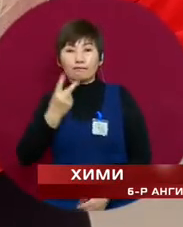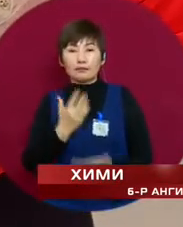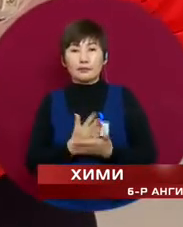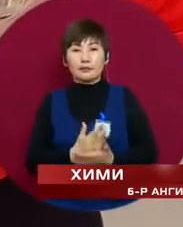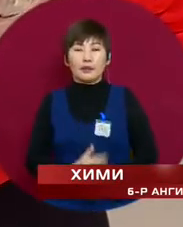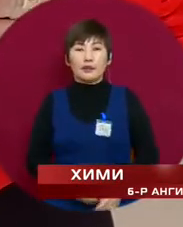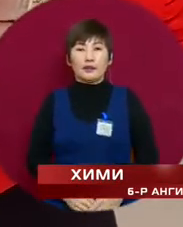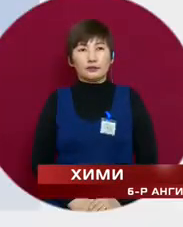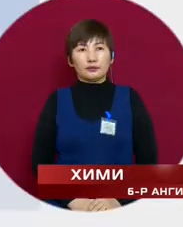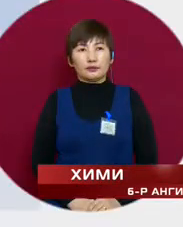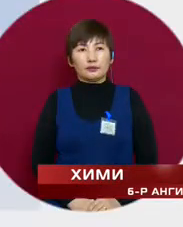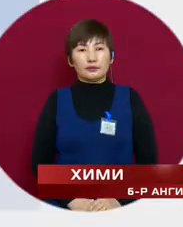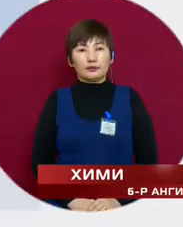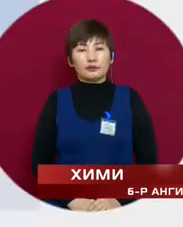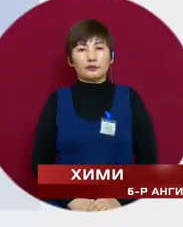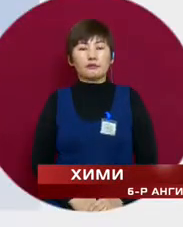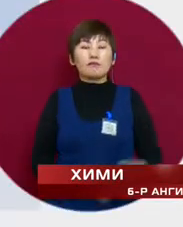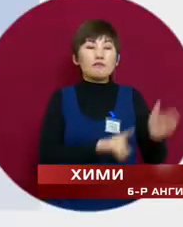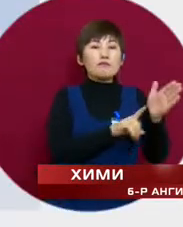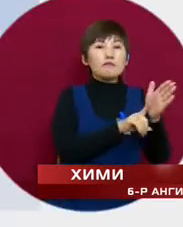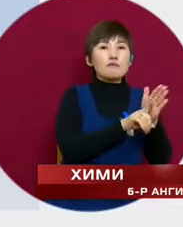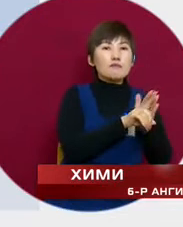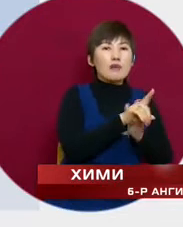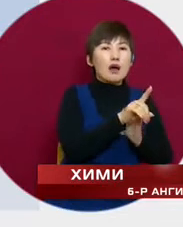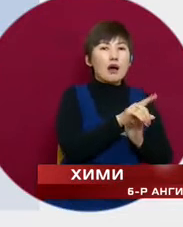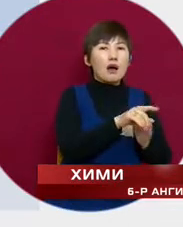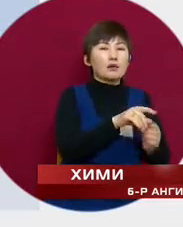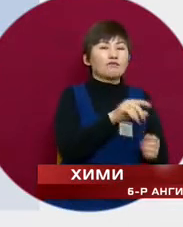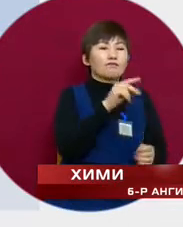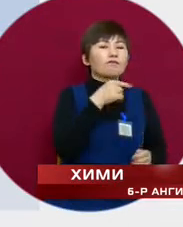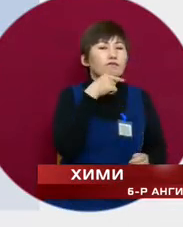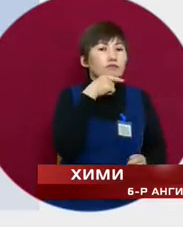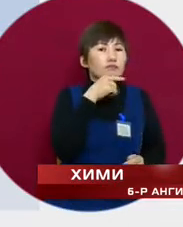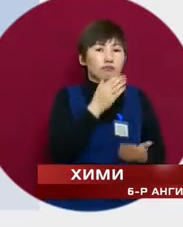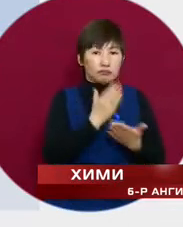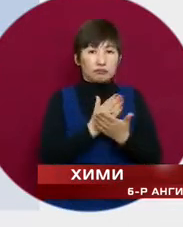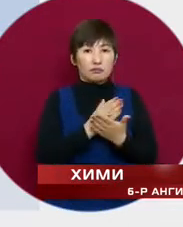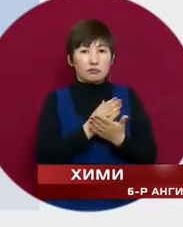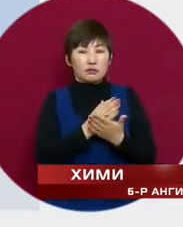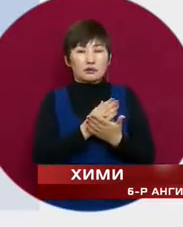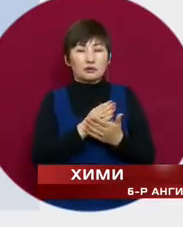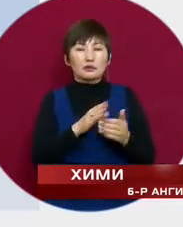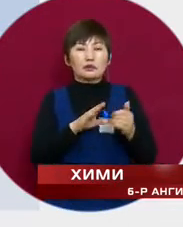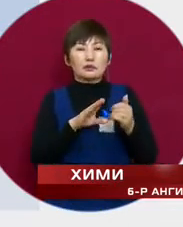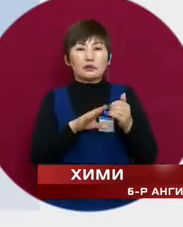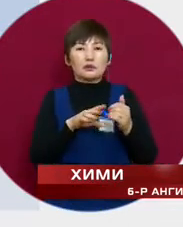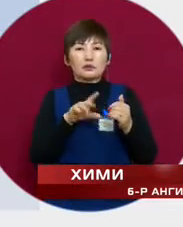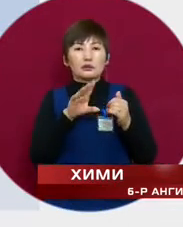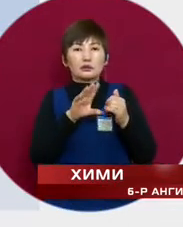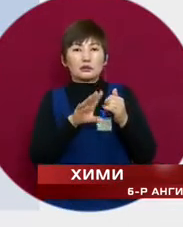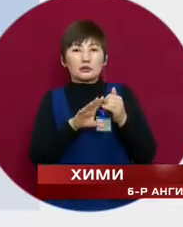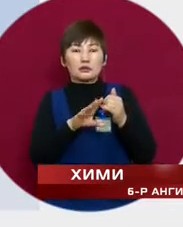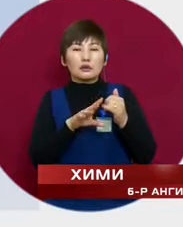өөрчлөгдсөн. За анх ундаа нь хүчлэг орчинд улаангтай байсан хүчлэг шинжтэй ундаан